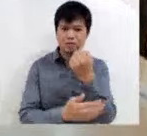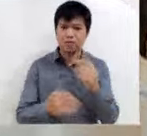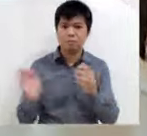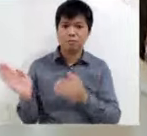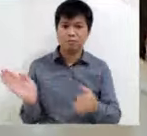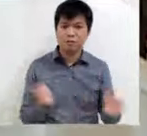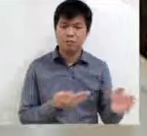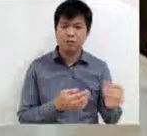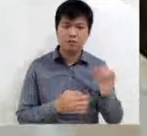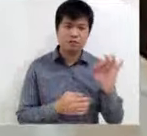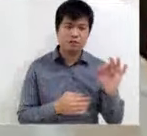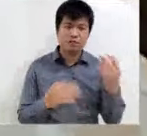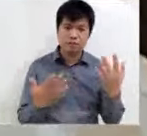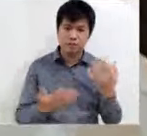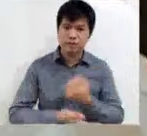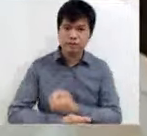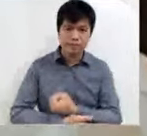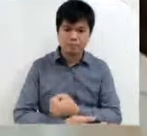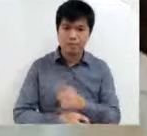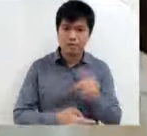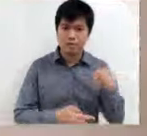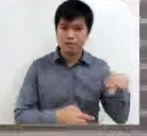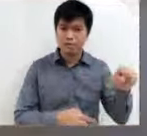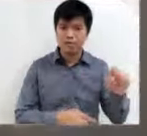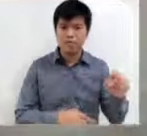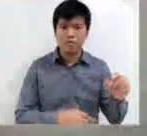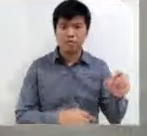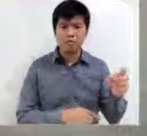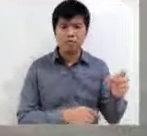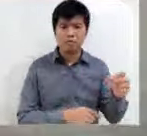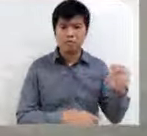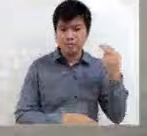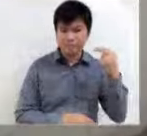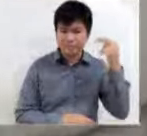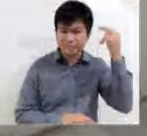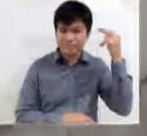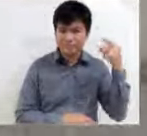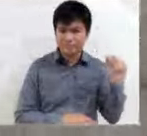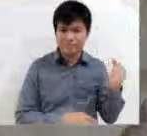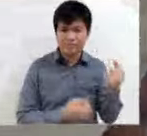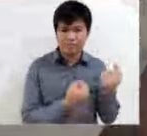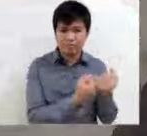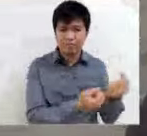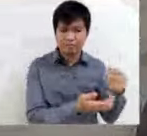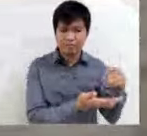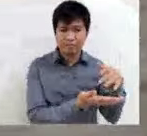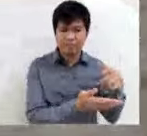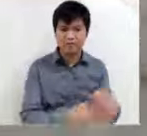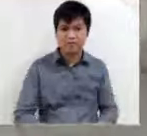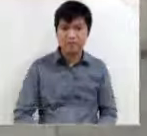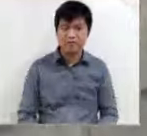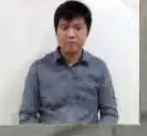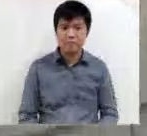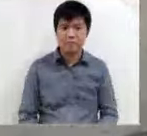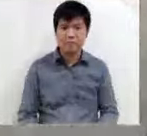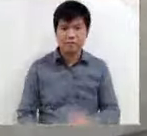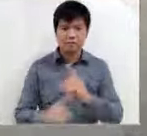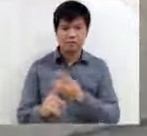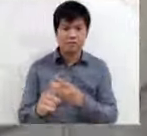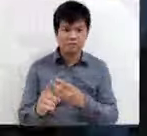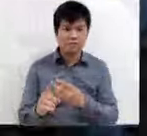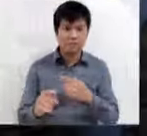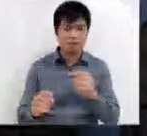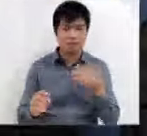baby, pag-aaralin na lang po namin yung mga pamangkin namin. December 22, nakatakdang umuwi ng Pilipinas si Jovel at ang anak na si Baby